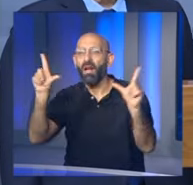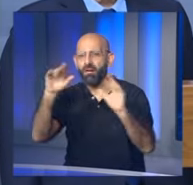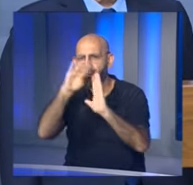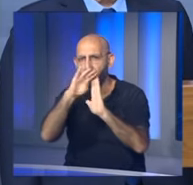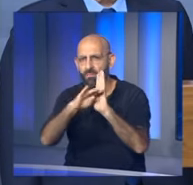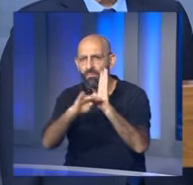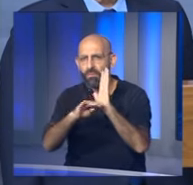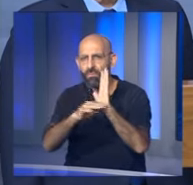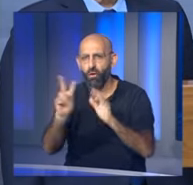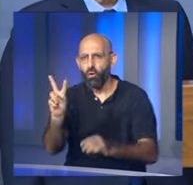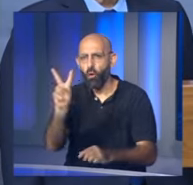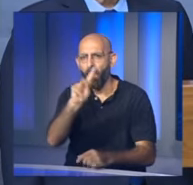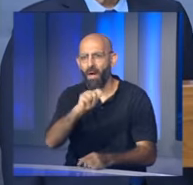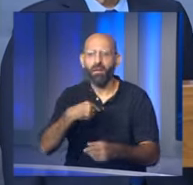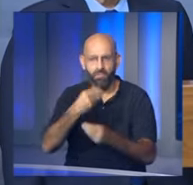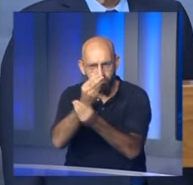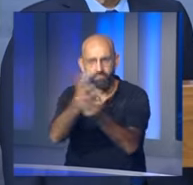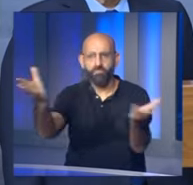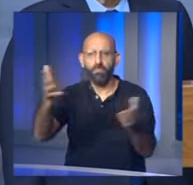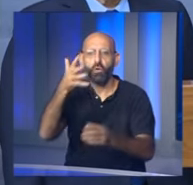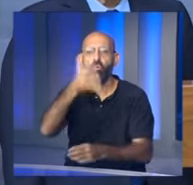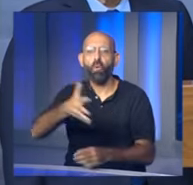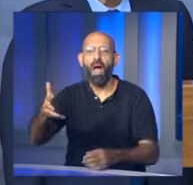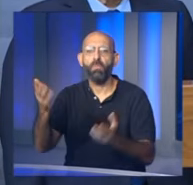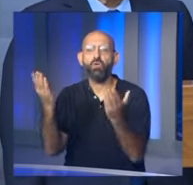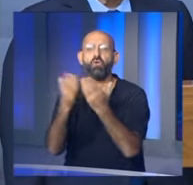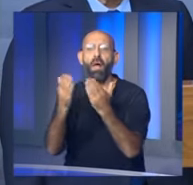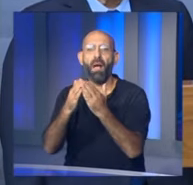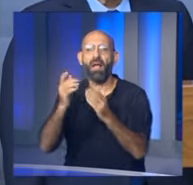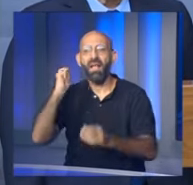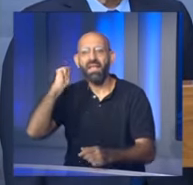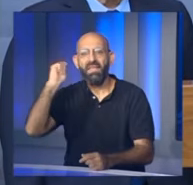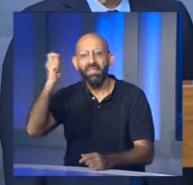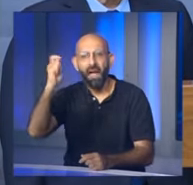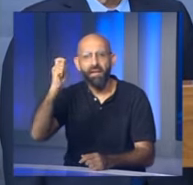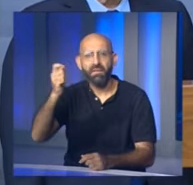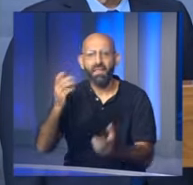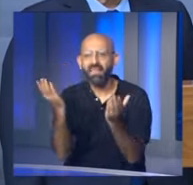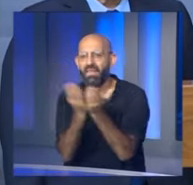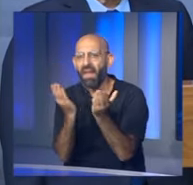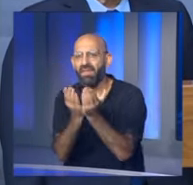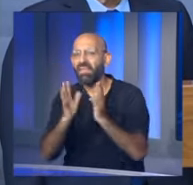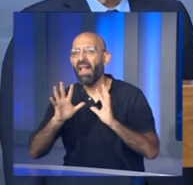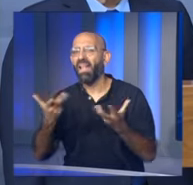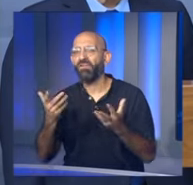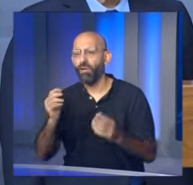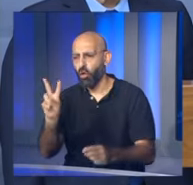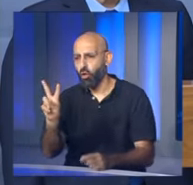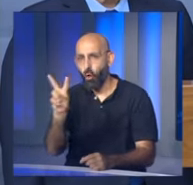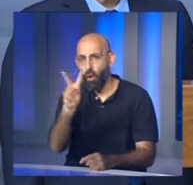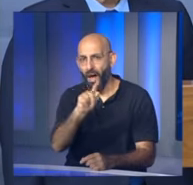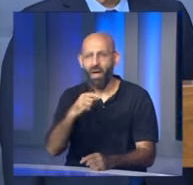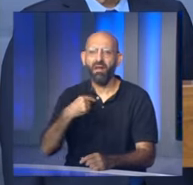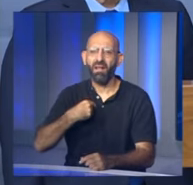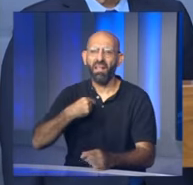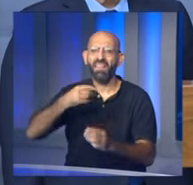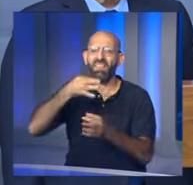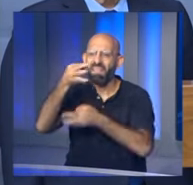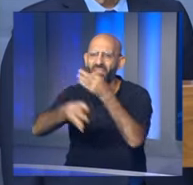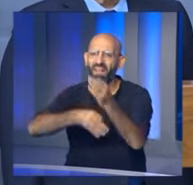لطلابها النازحين ولاس دتها النازحين وللموظف النازحين وقد وعد رئيس